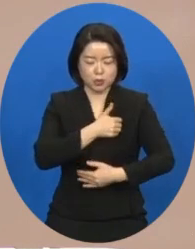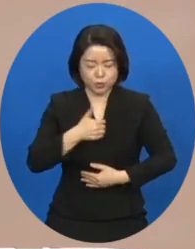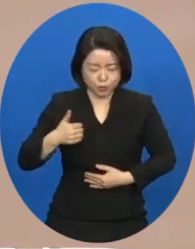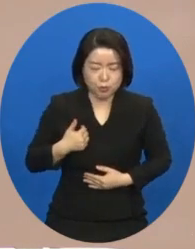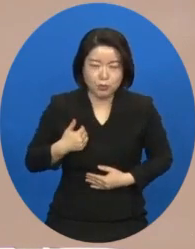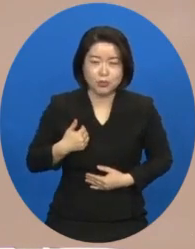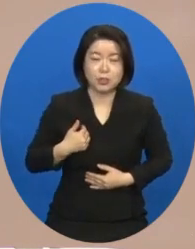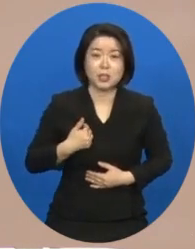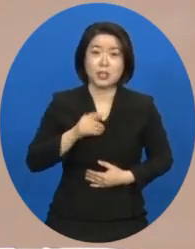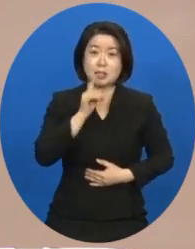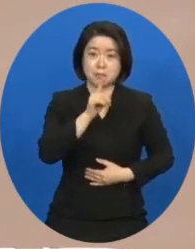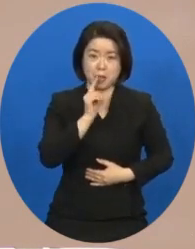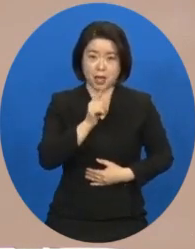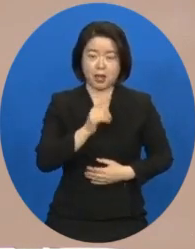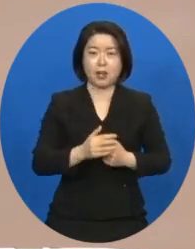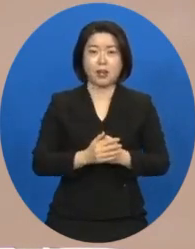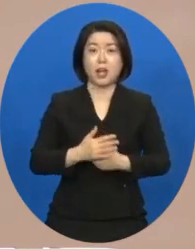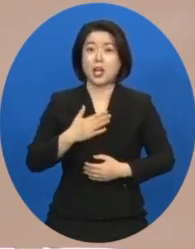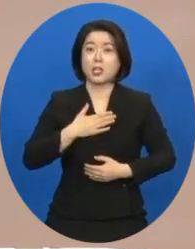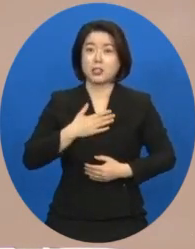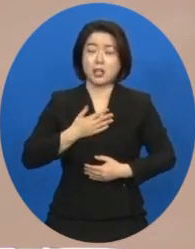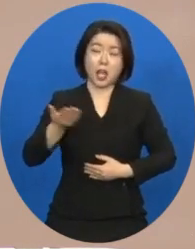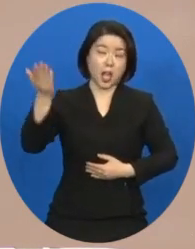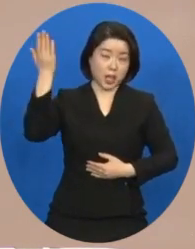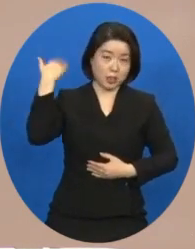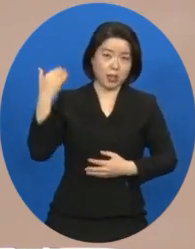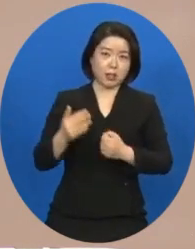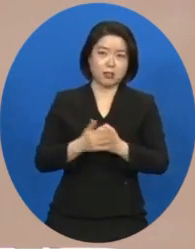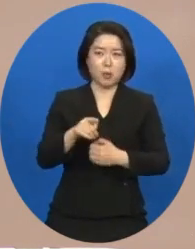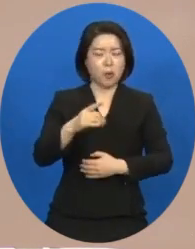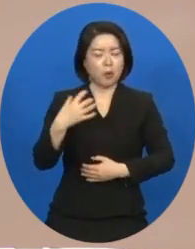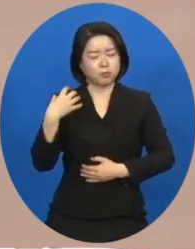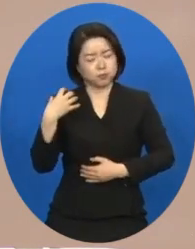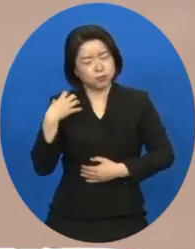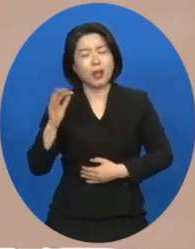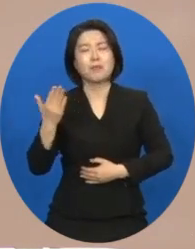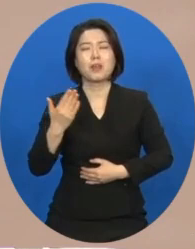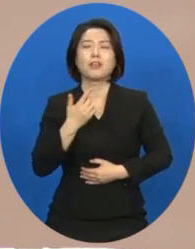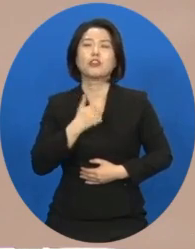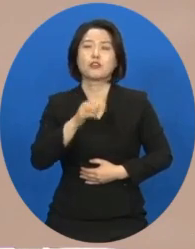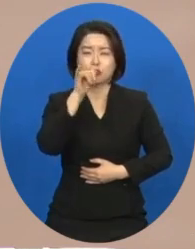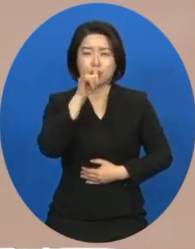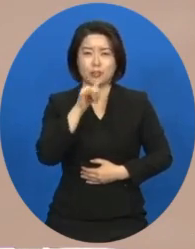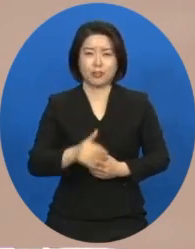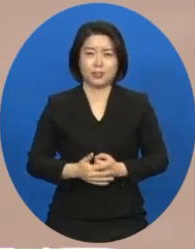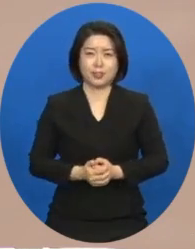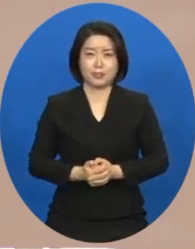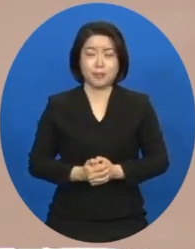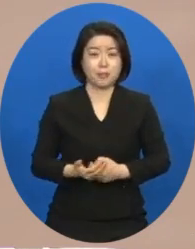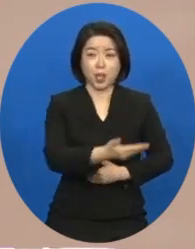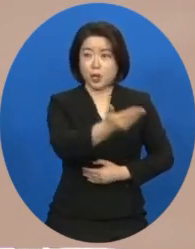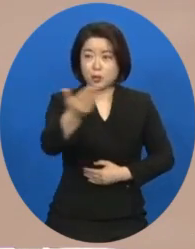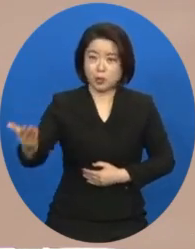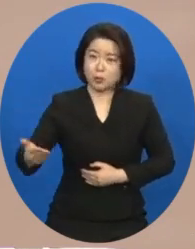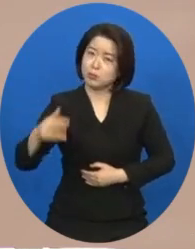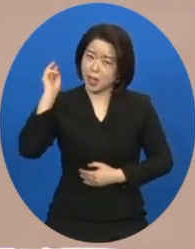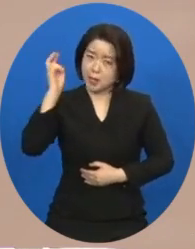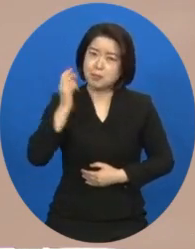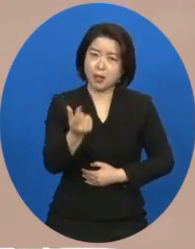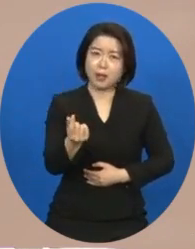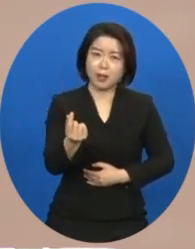말이 제게는 한동안에는 엄청 부담스러웠던 적이 있었습니다. 여러분 중에도 그러실